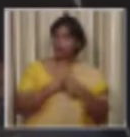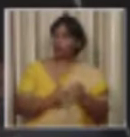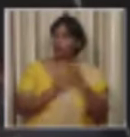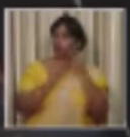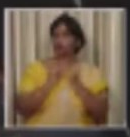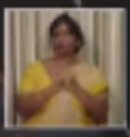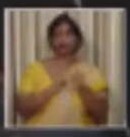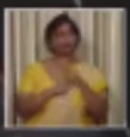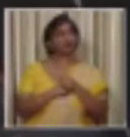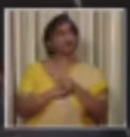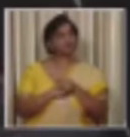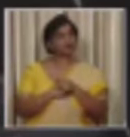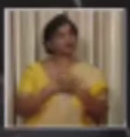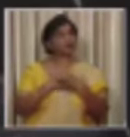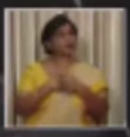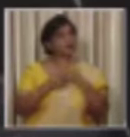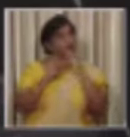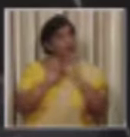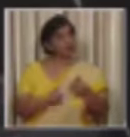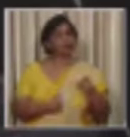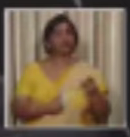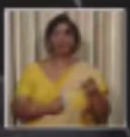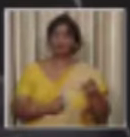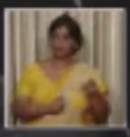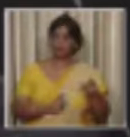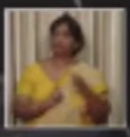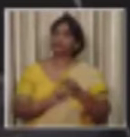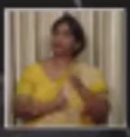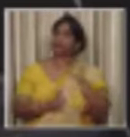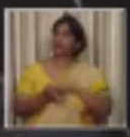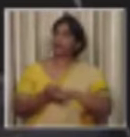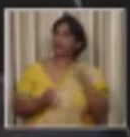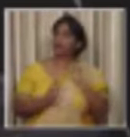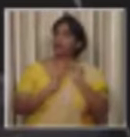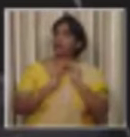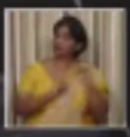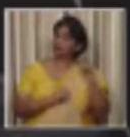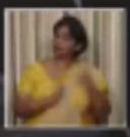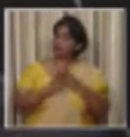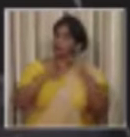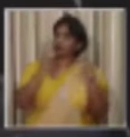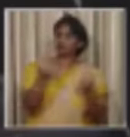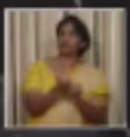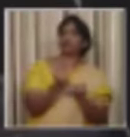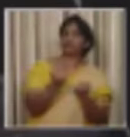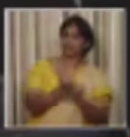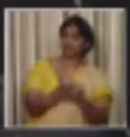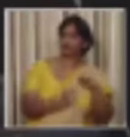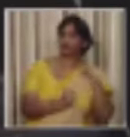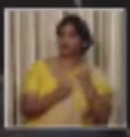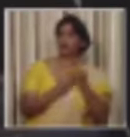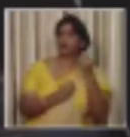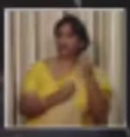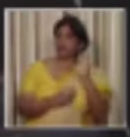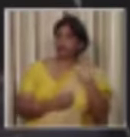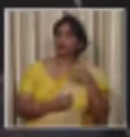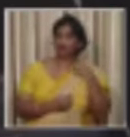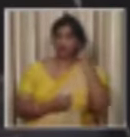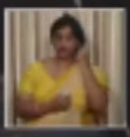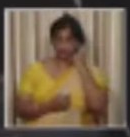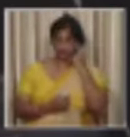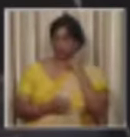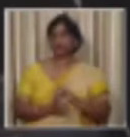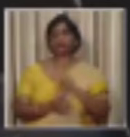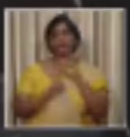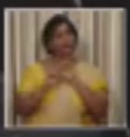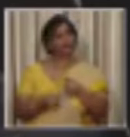කටයුතු කරුවේ. ඒ පිටපතට ජනාධිපති ලේකම් කාර්යාලයනුත් විශාල සහයෝගයක් ශක්තියක් ලබා දුන්න කෙනෙක් අපි දන්නවා.